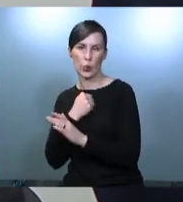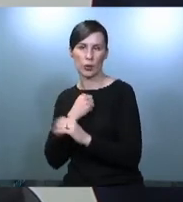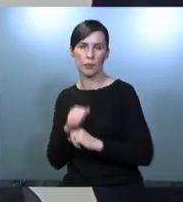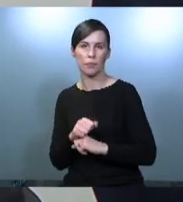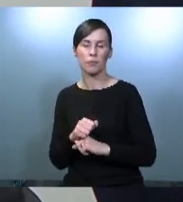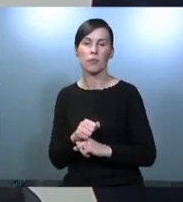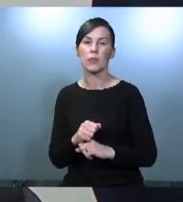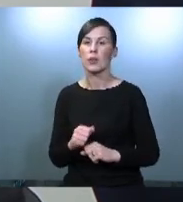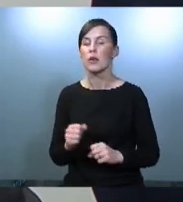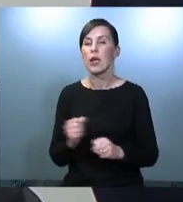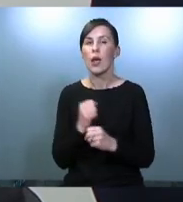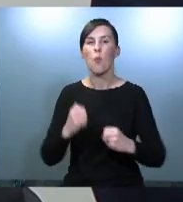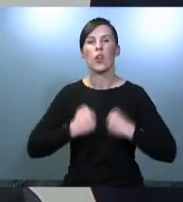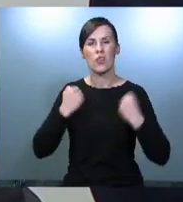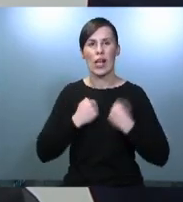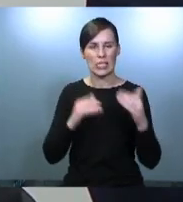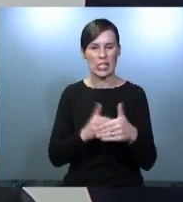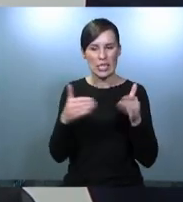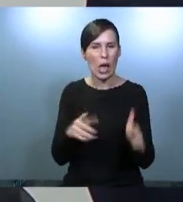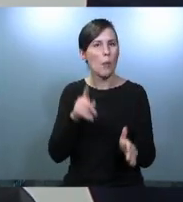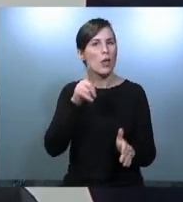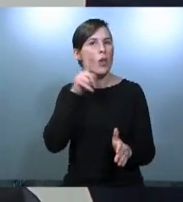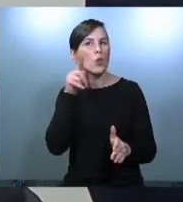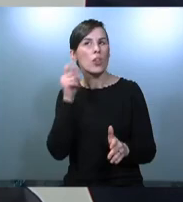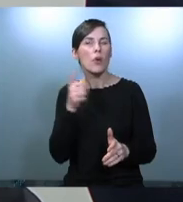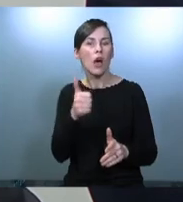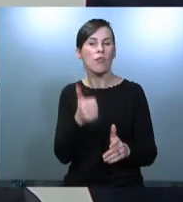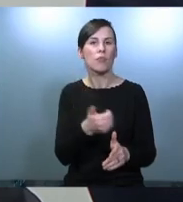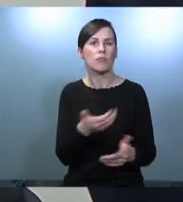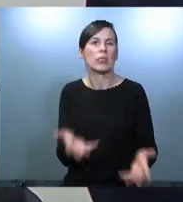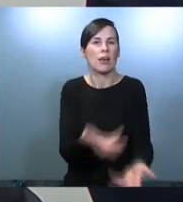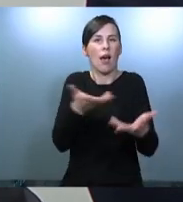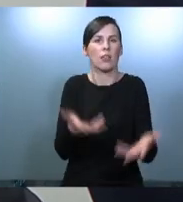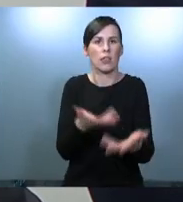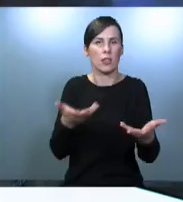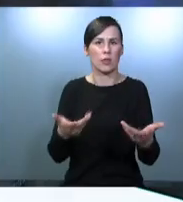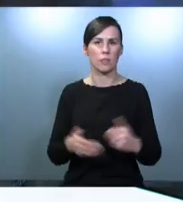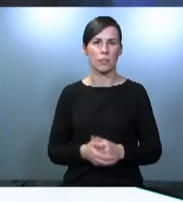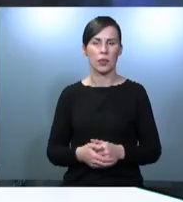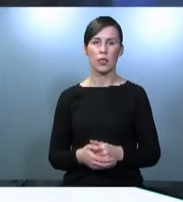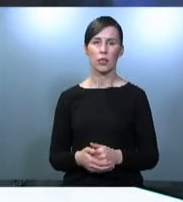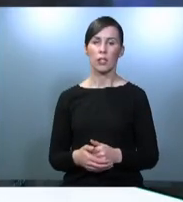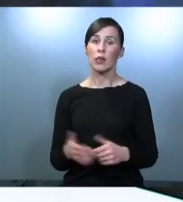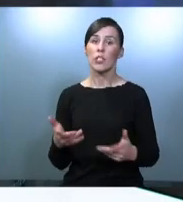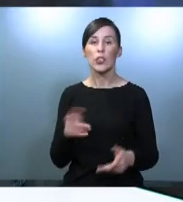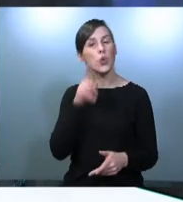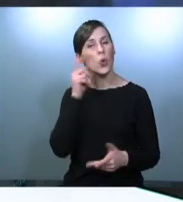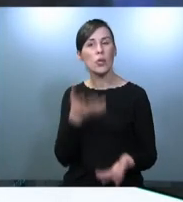motyvacinės sistemos jaunimui sukūrimas. Taip, tokiu būdu mes galėtume skatinti jaunimą pasilikti čia